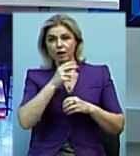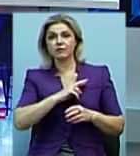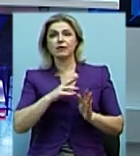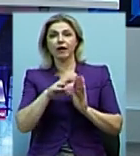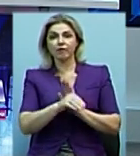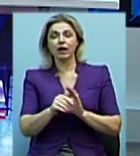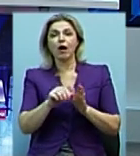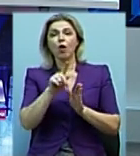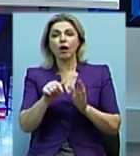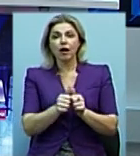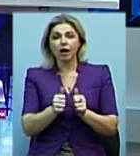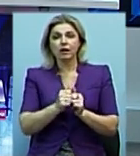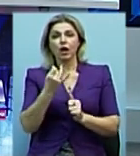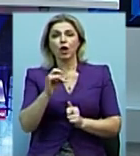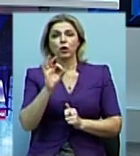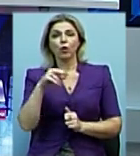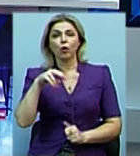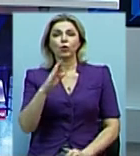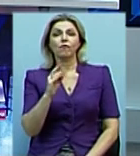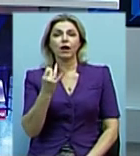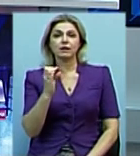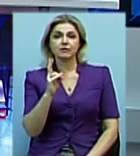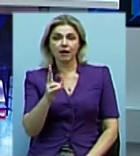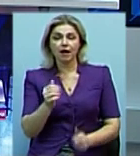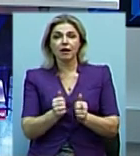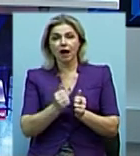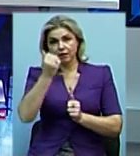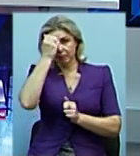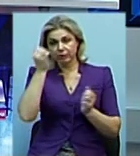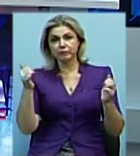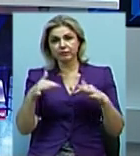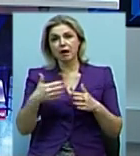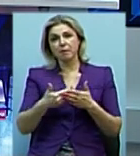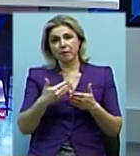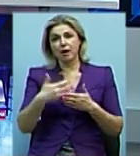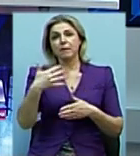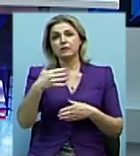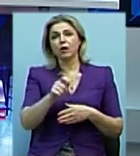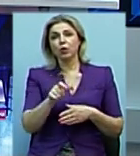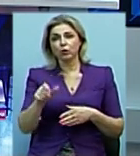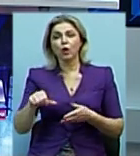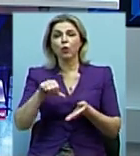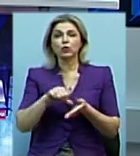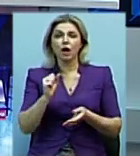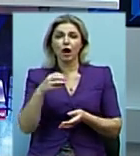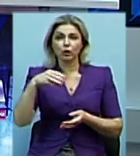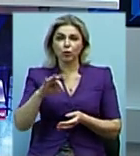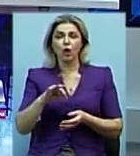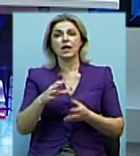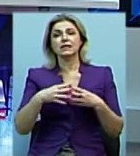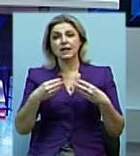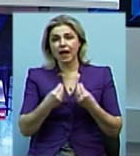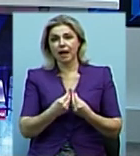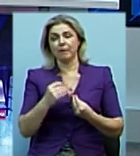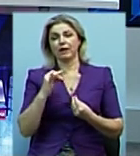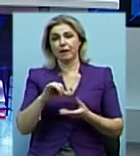під Іловайськом. Біля меморіалу «Струни пам'яті» зібрались 50 людей. Учасники АТО, сім'ї загиблих, представники влади та